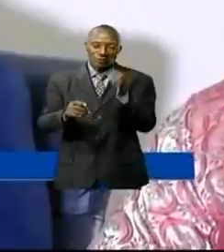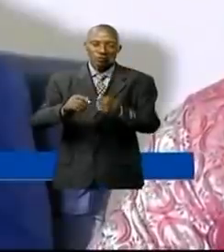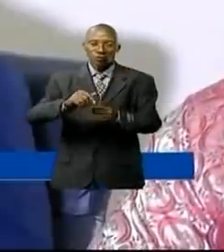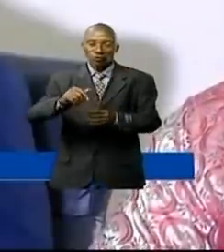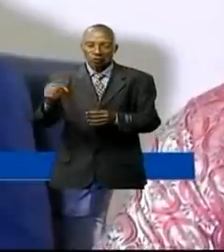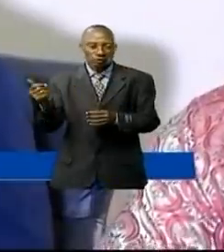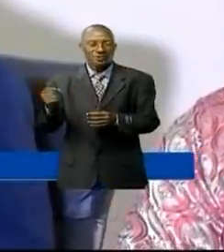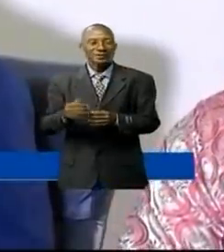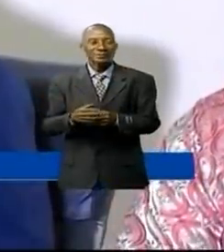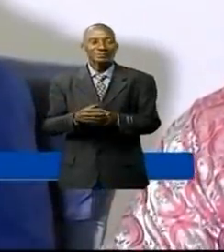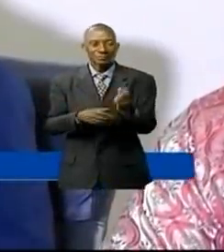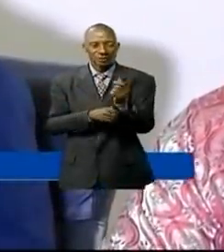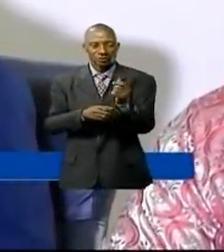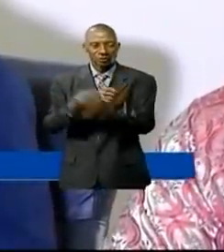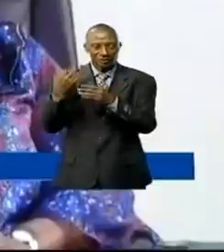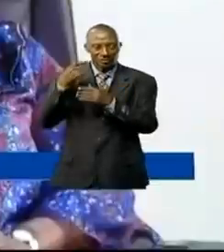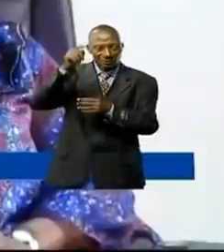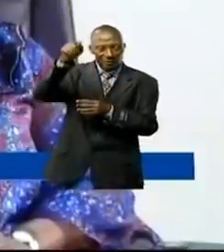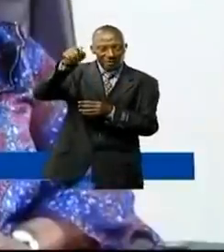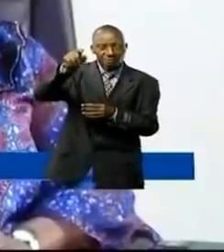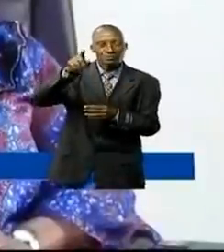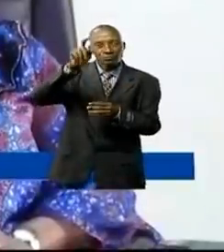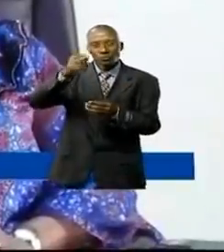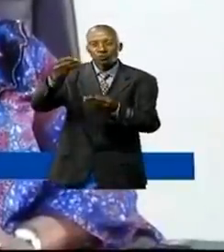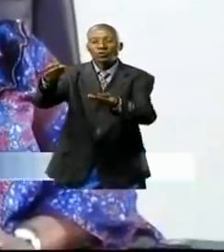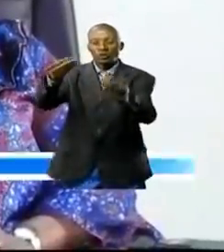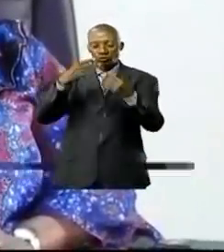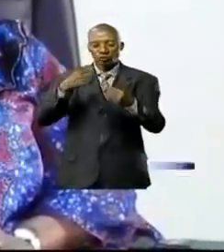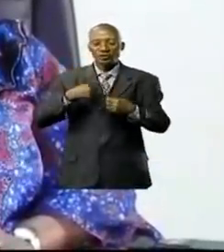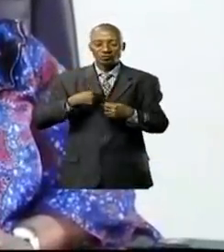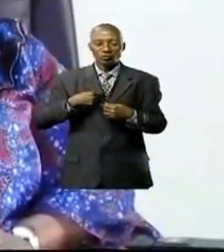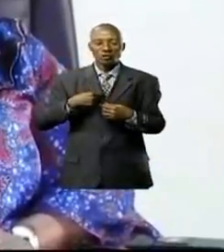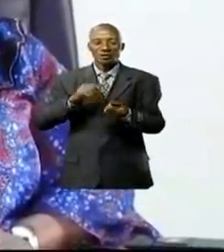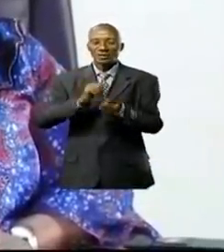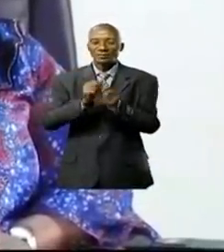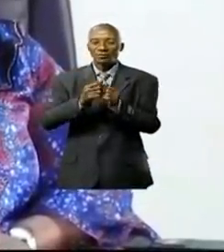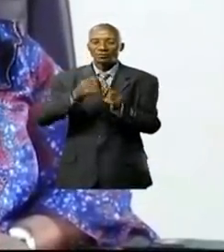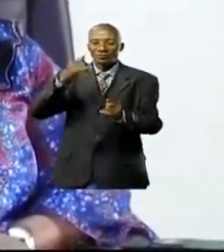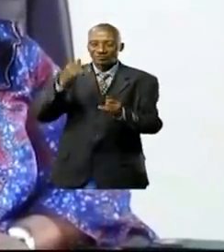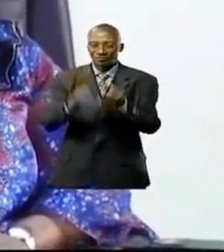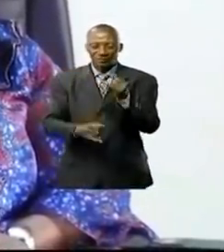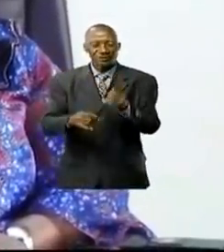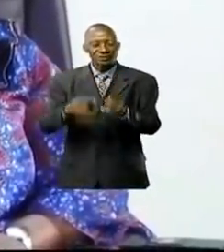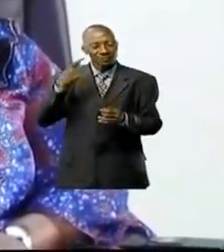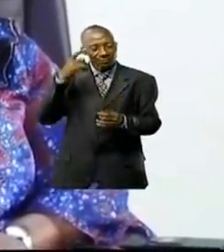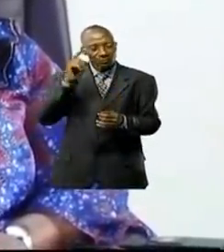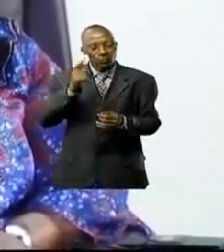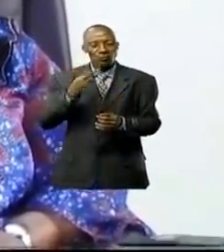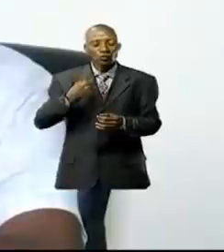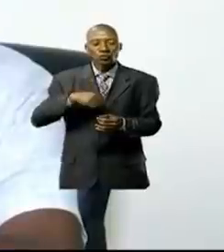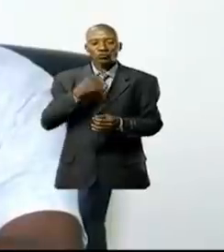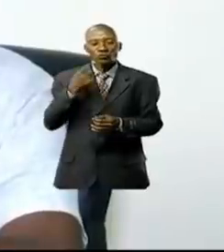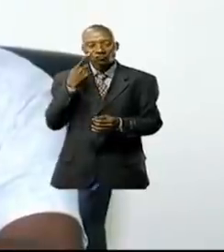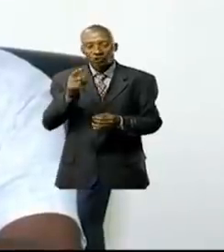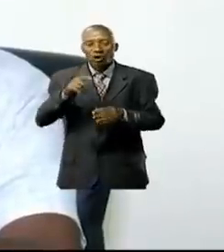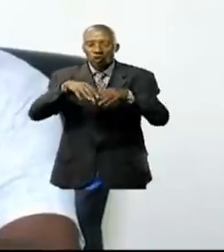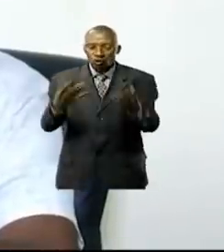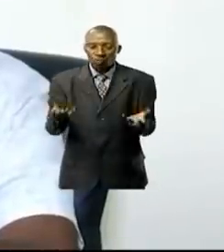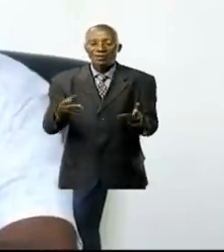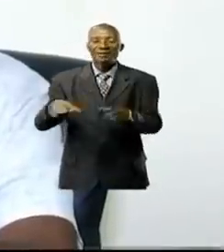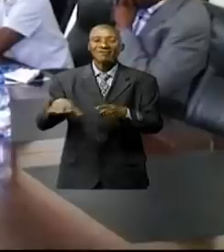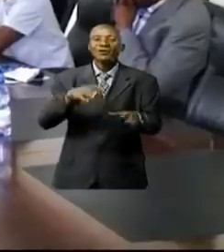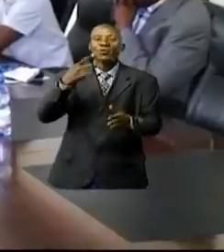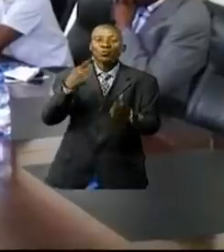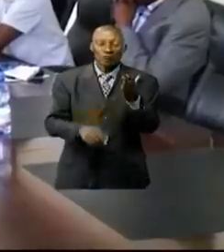qu'ils m'apportent le résultat final pour pouvoir prendre position quant à ceux. La ministre d'État